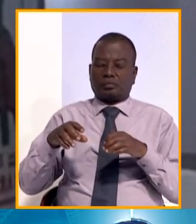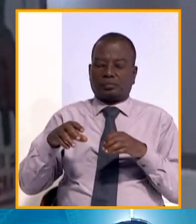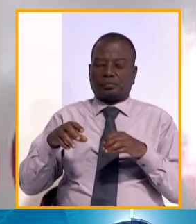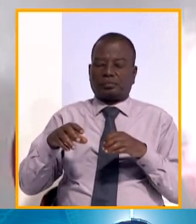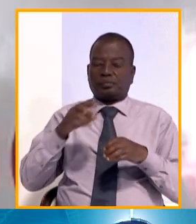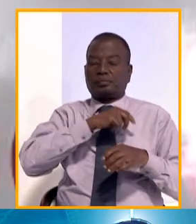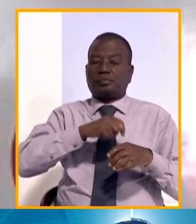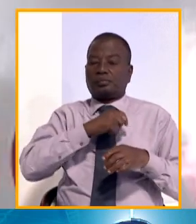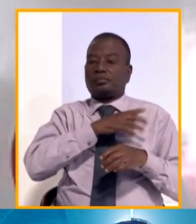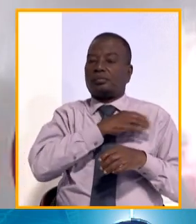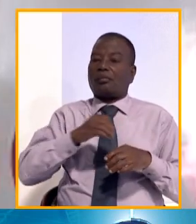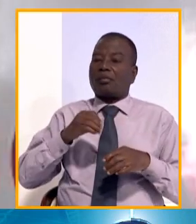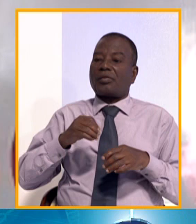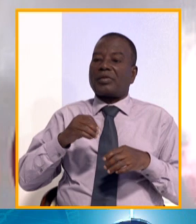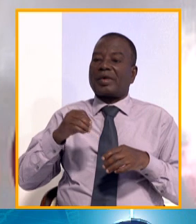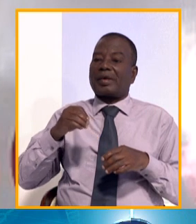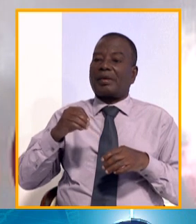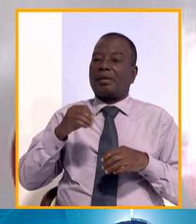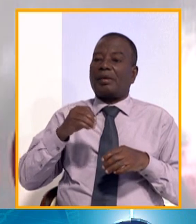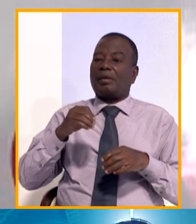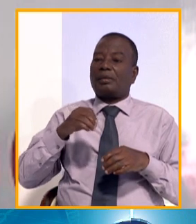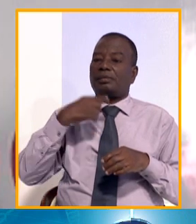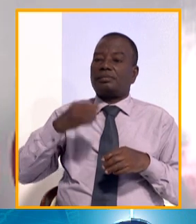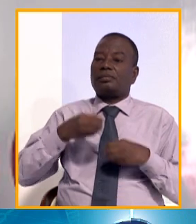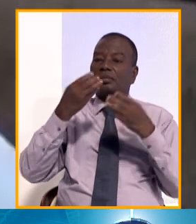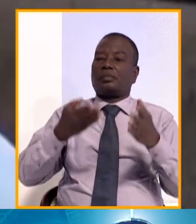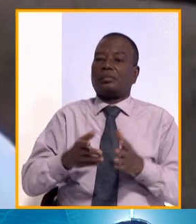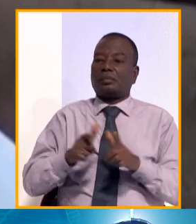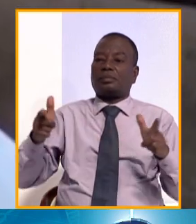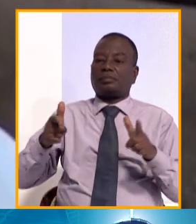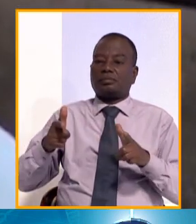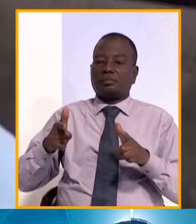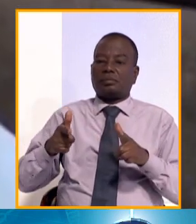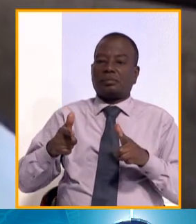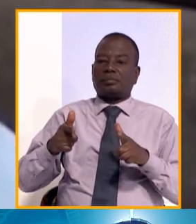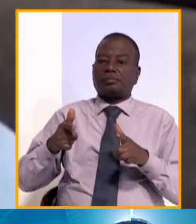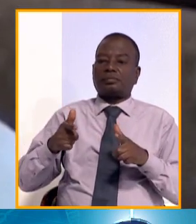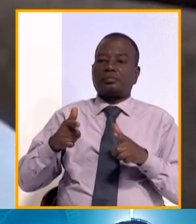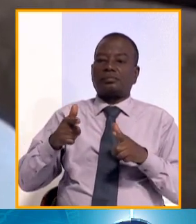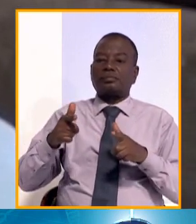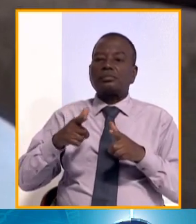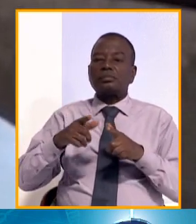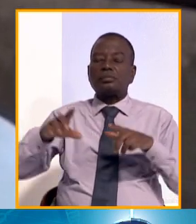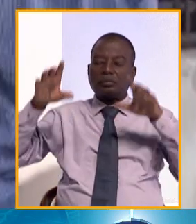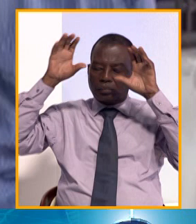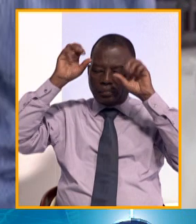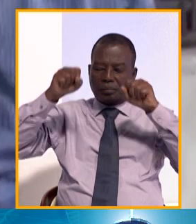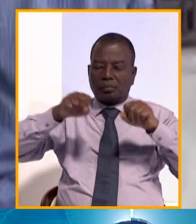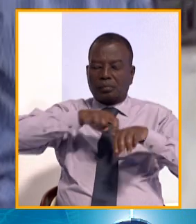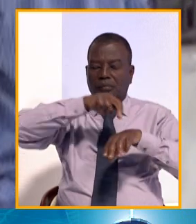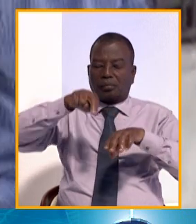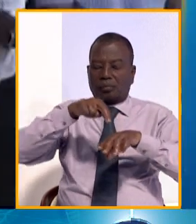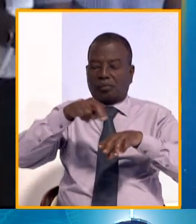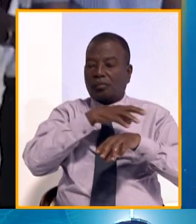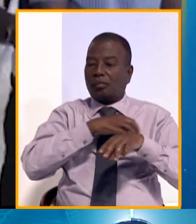dernier. Les sages confirment les résultats provisoires qui donnent une majorité confortable aux Cantalans et un quart des 109 sièges au